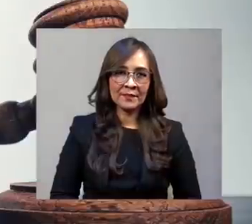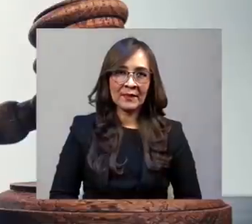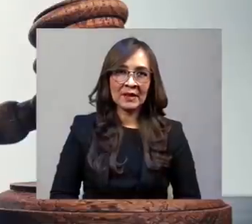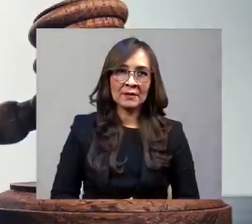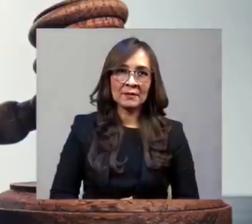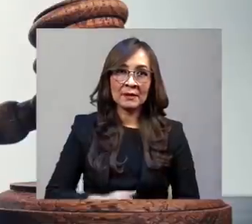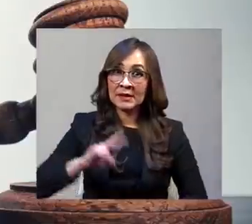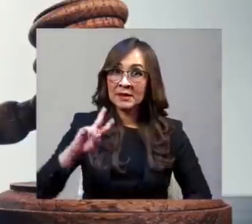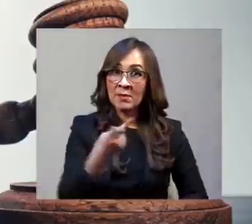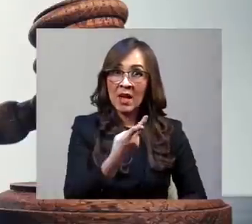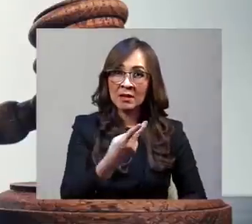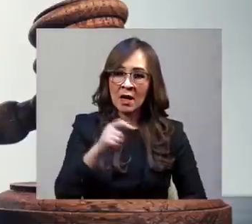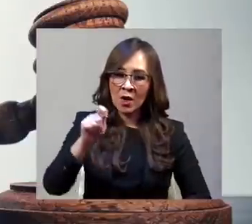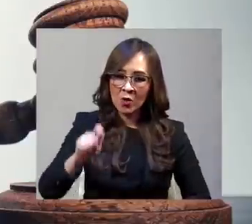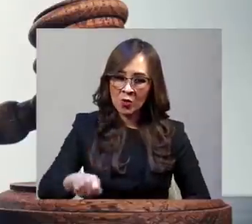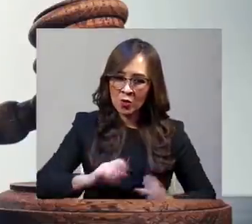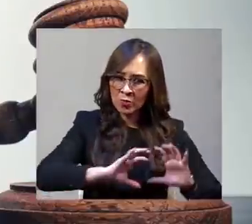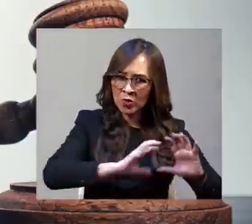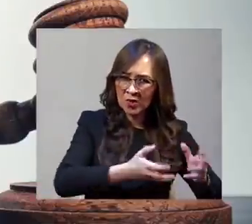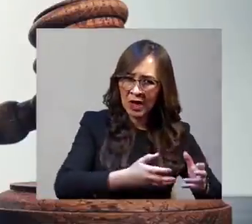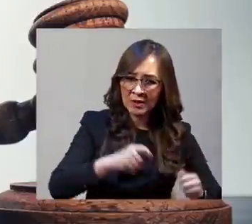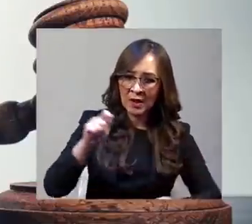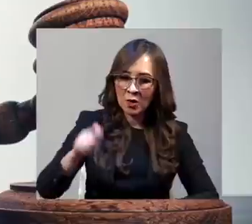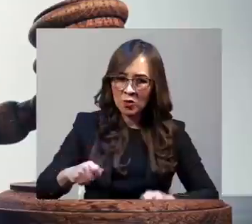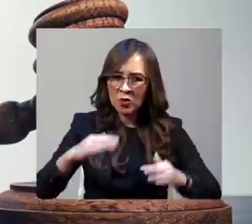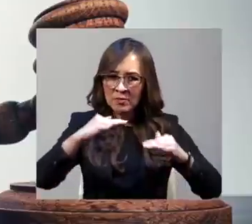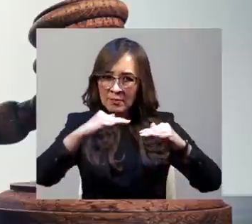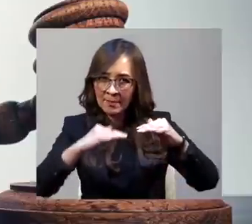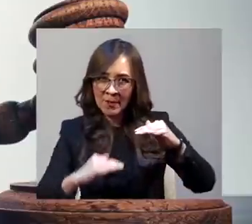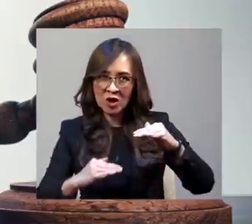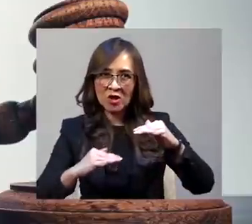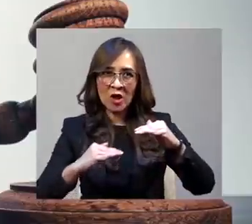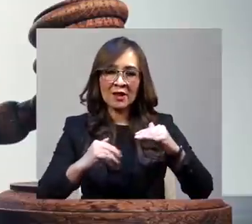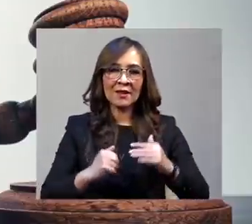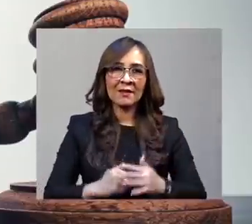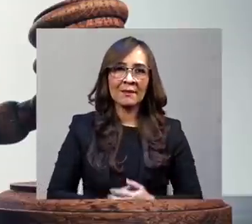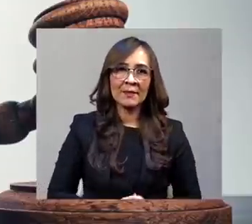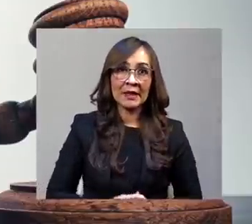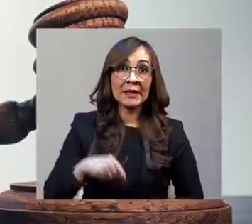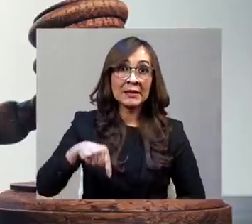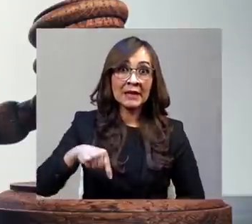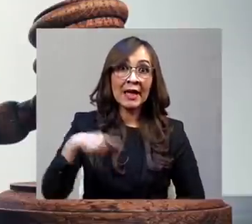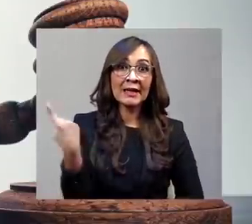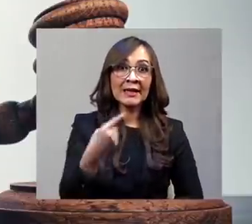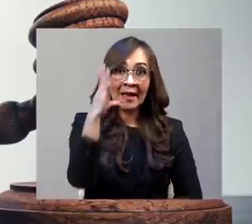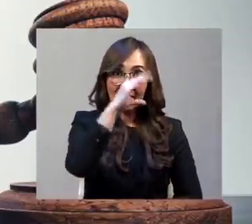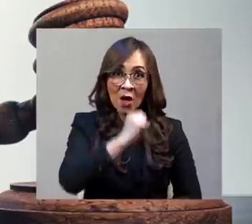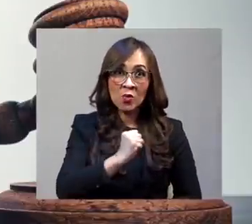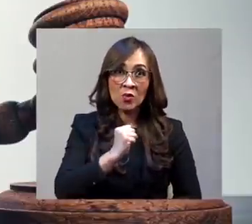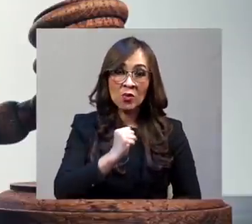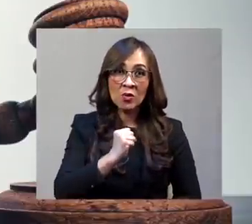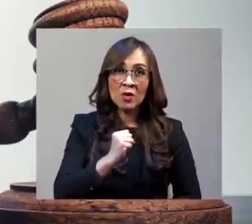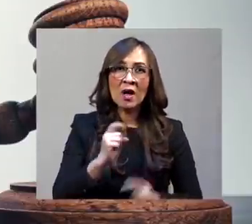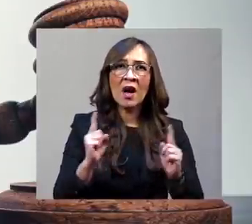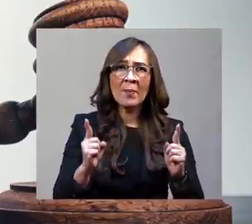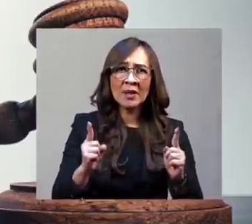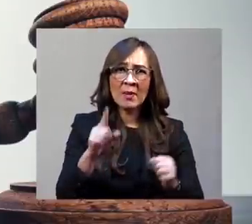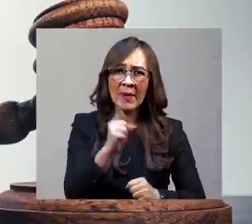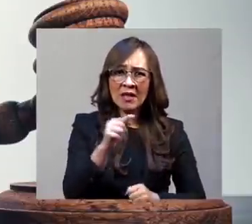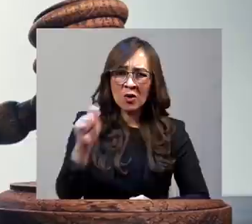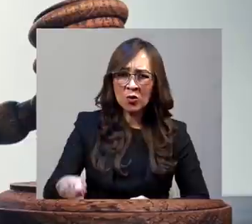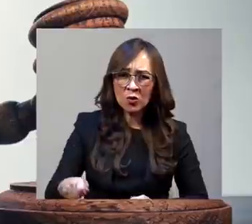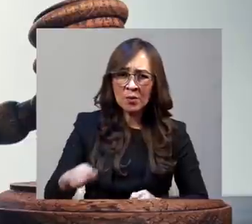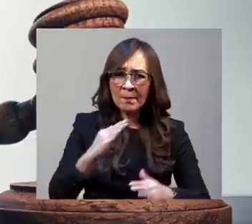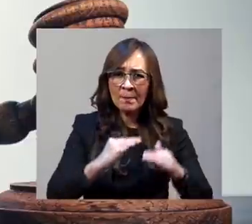Sebaliknya hukum dunia adalah hukum kemerosotan. Nah, ya kan? Jadi sekarang kita tahu kan, kenapa ada hukum peningkatan kemajuan, kenapa ada